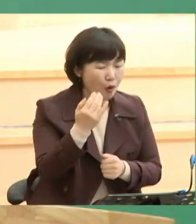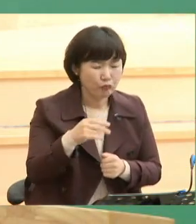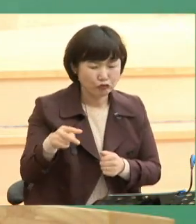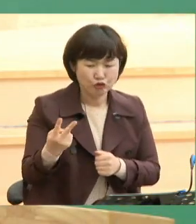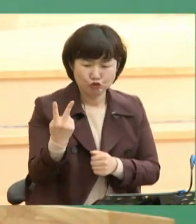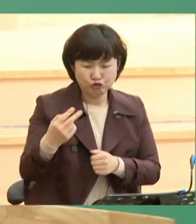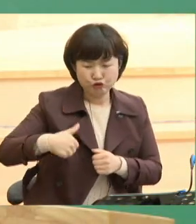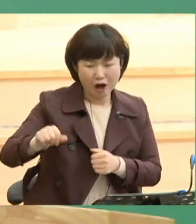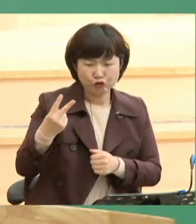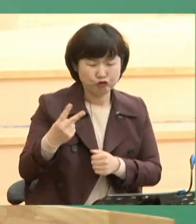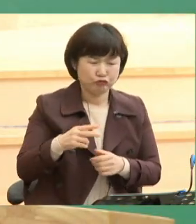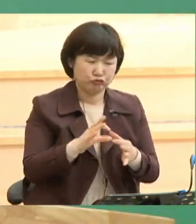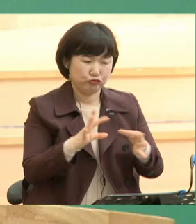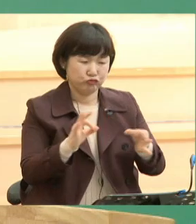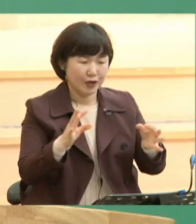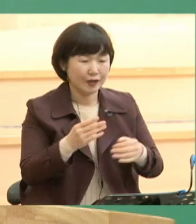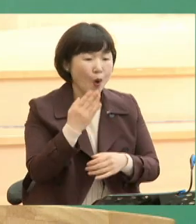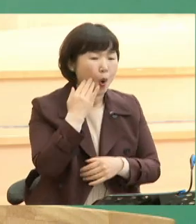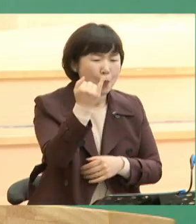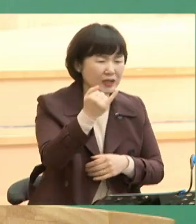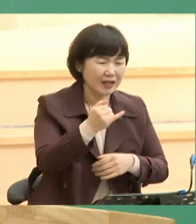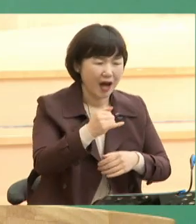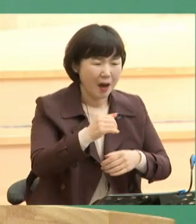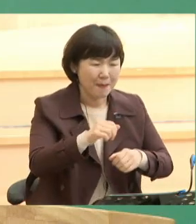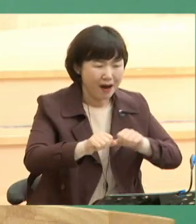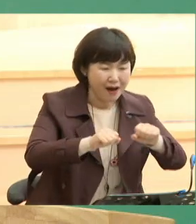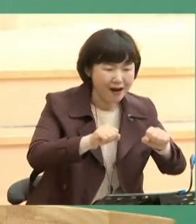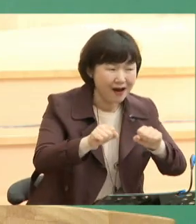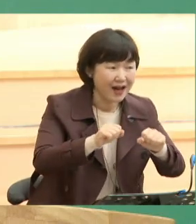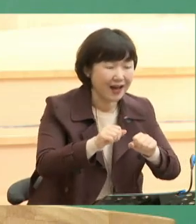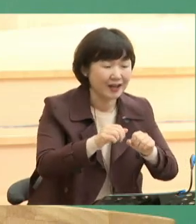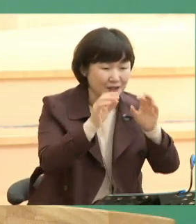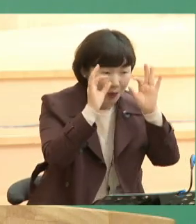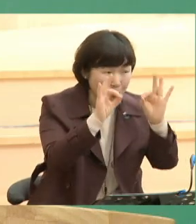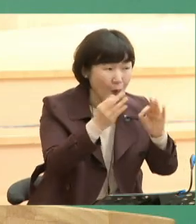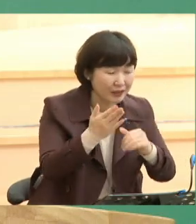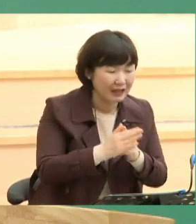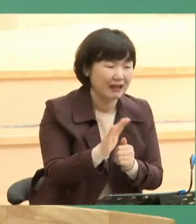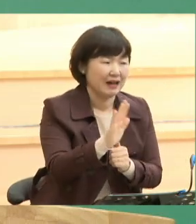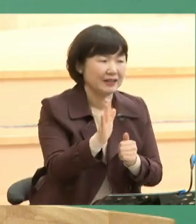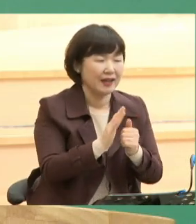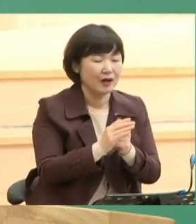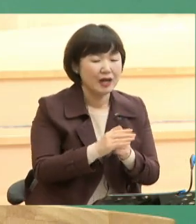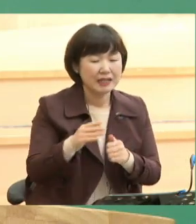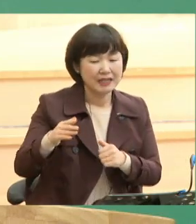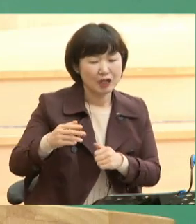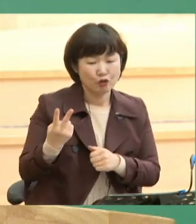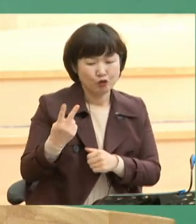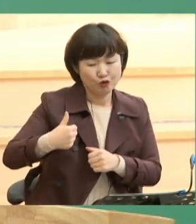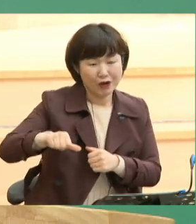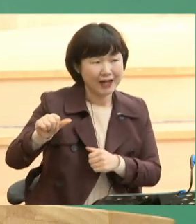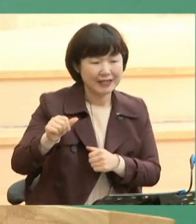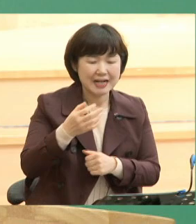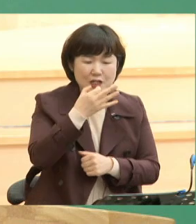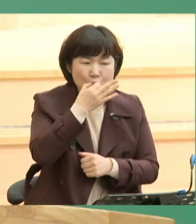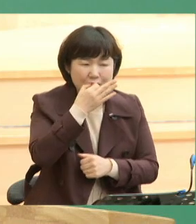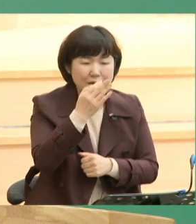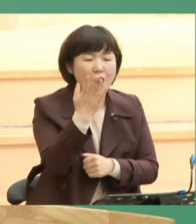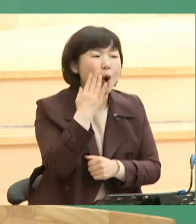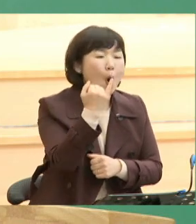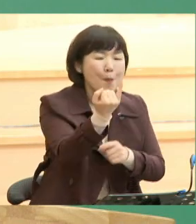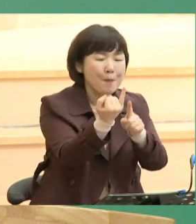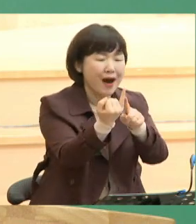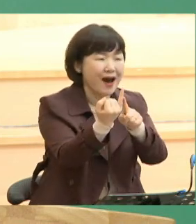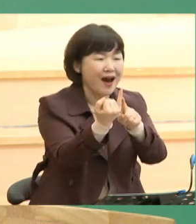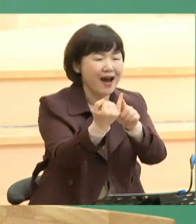쓰고 이렇게 한 것처럼 그렇게 느껴집니다 많은 사실 아닙니다 본인의 욕심이 어머니에게 티움 빛 줘 멀고 말 수 있냐면 이어